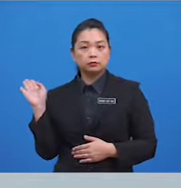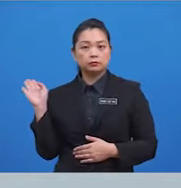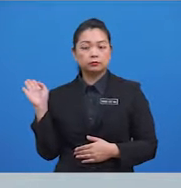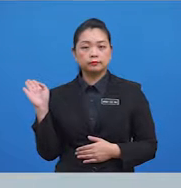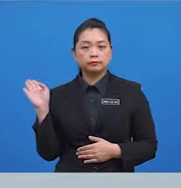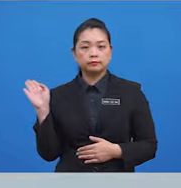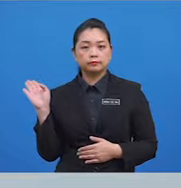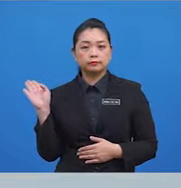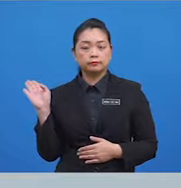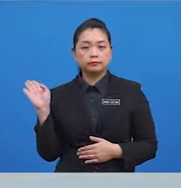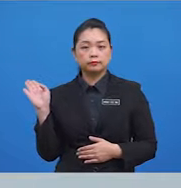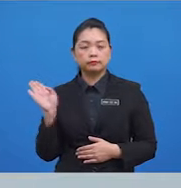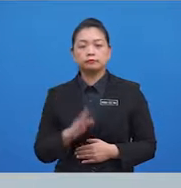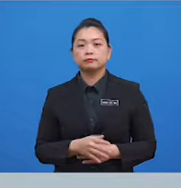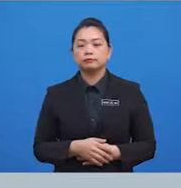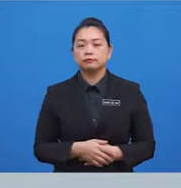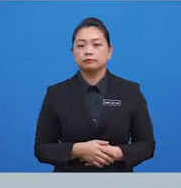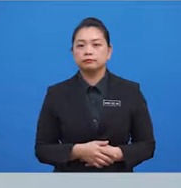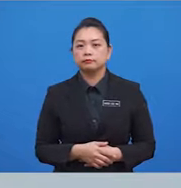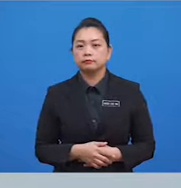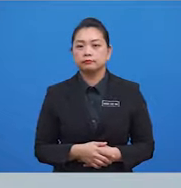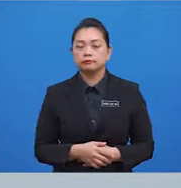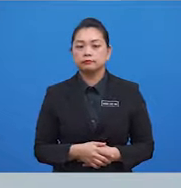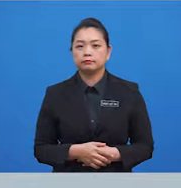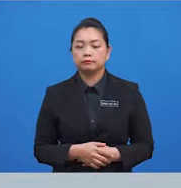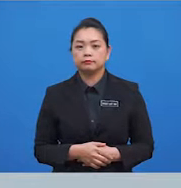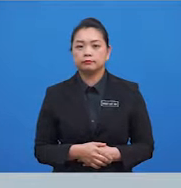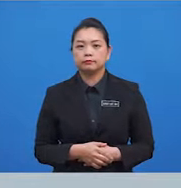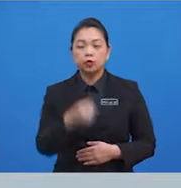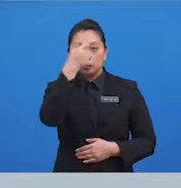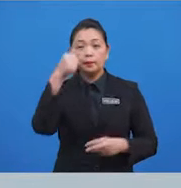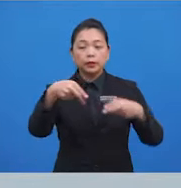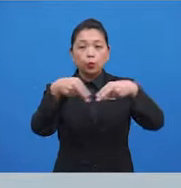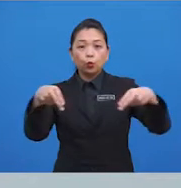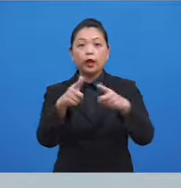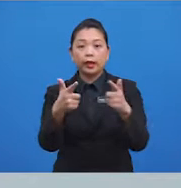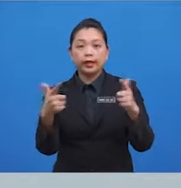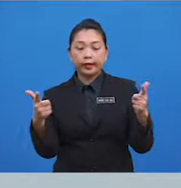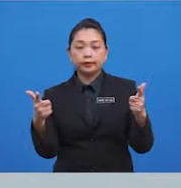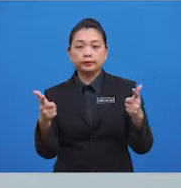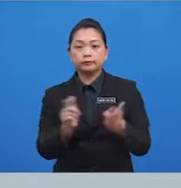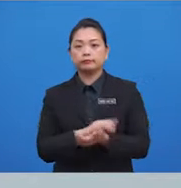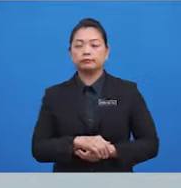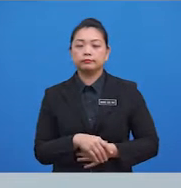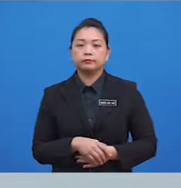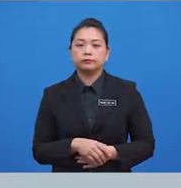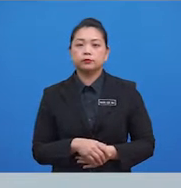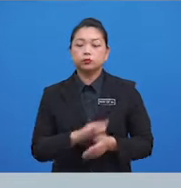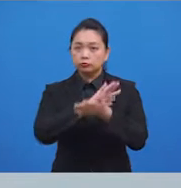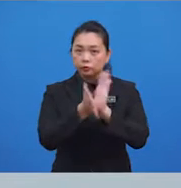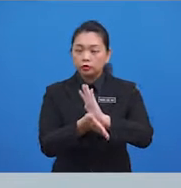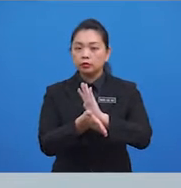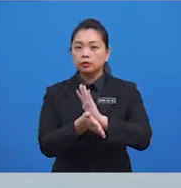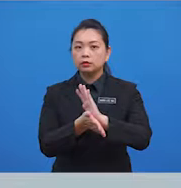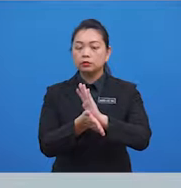tepat, iaitu 2 darab dalam kurungan 32 darab 20. Tambah